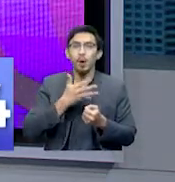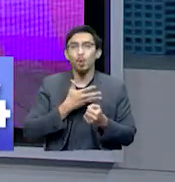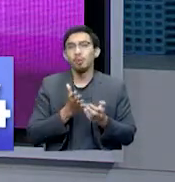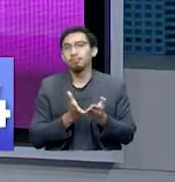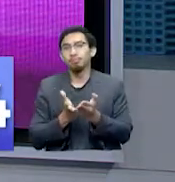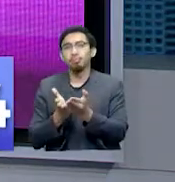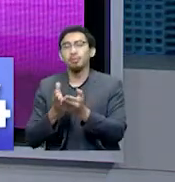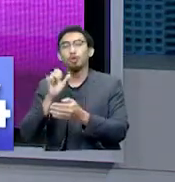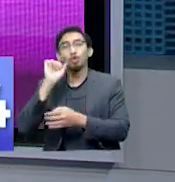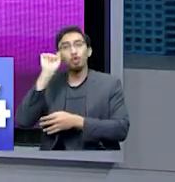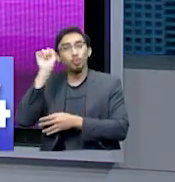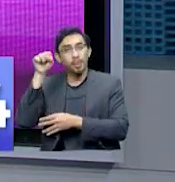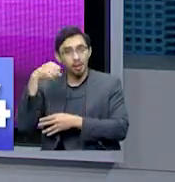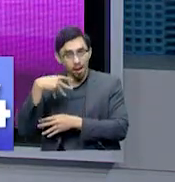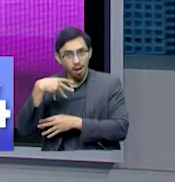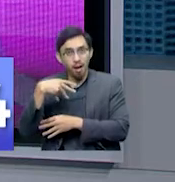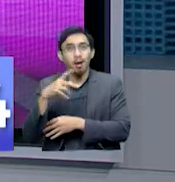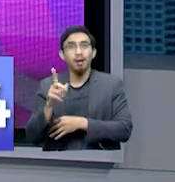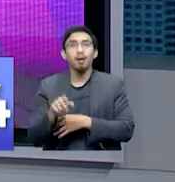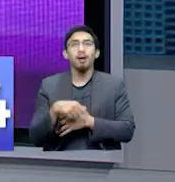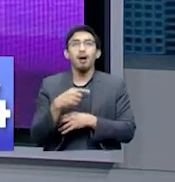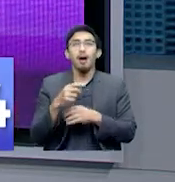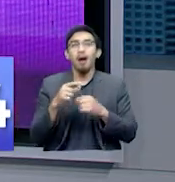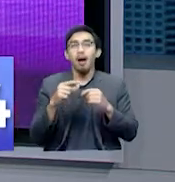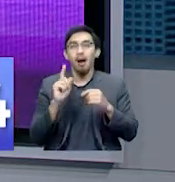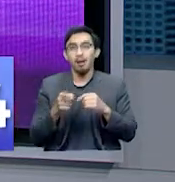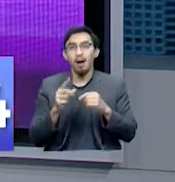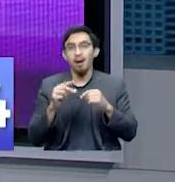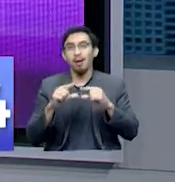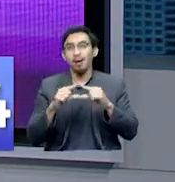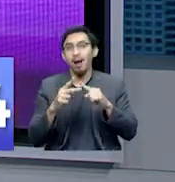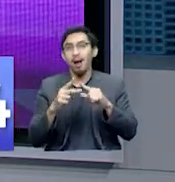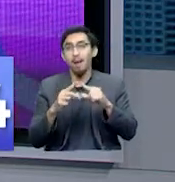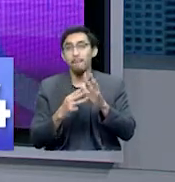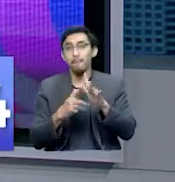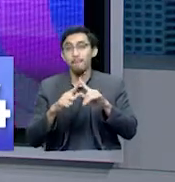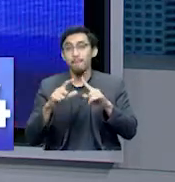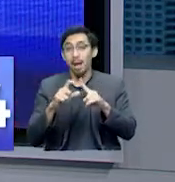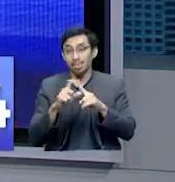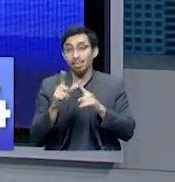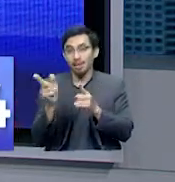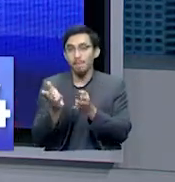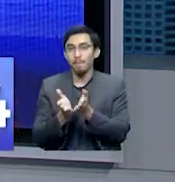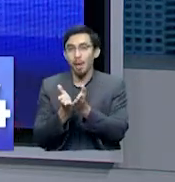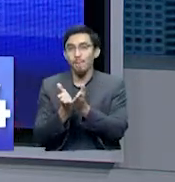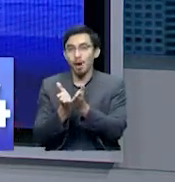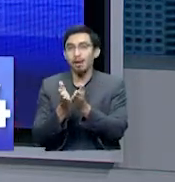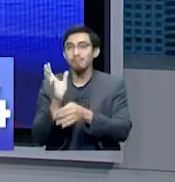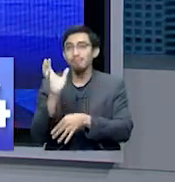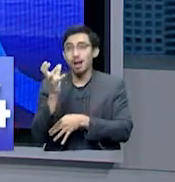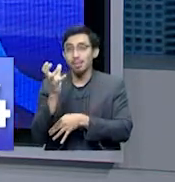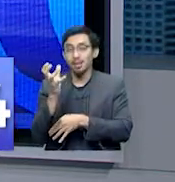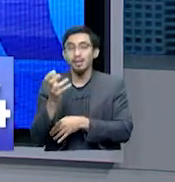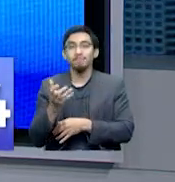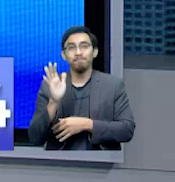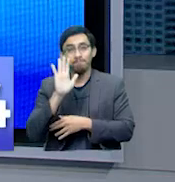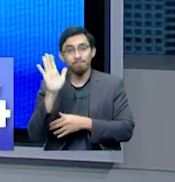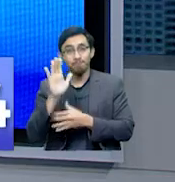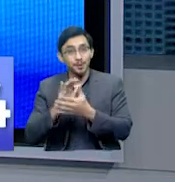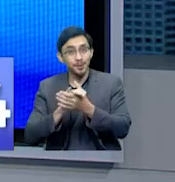Sumatera. Sudah ada Salam Rahmat di Pelabuhan Merak, Banten. Salam, bagaimana situasi terkini di sana?